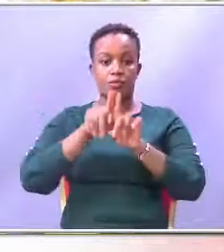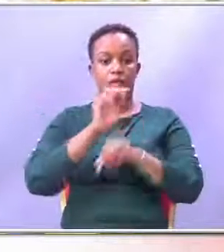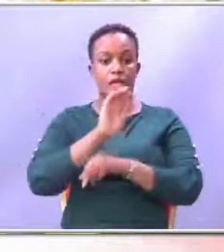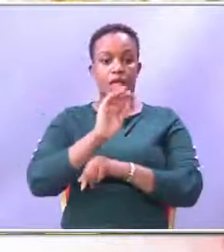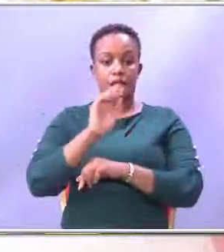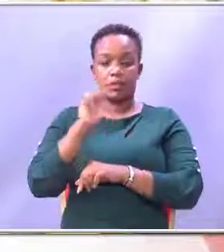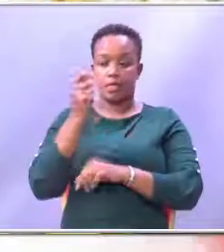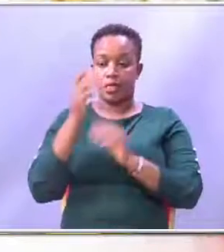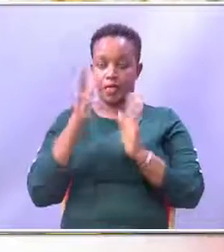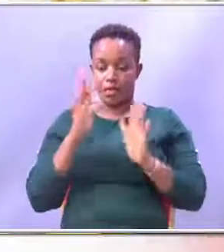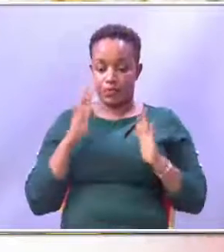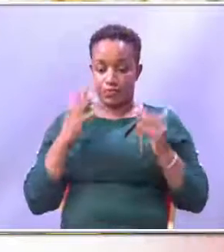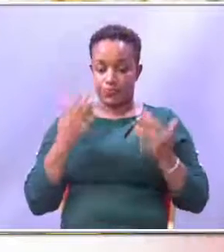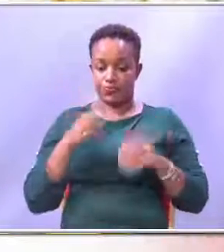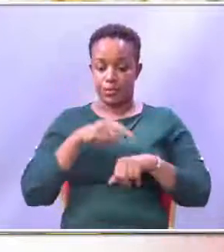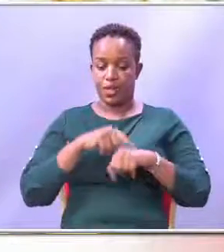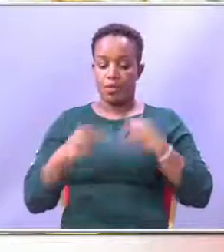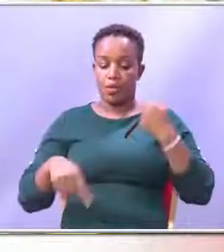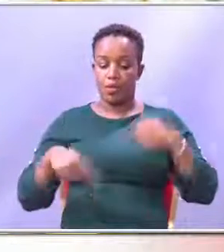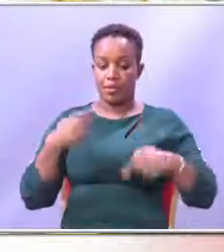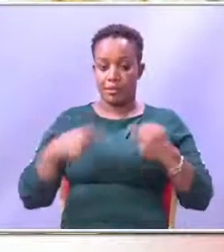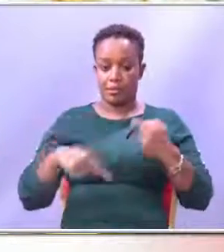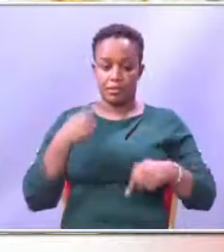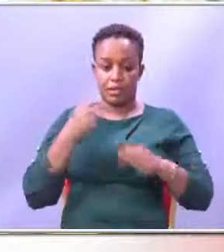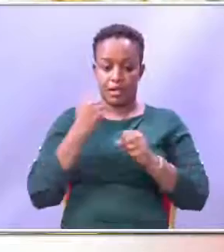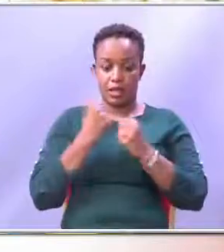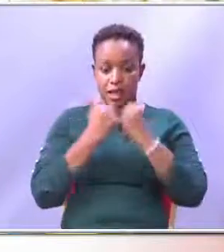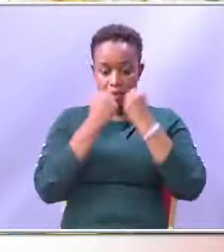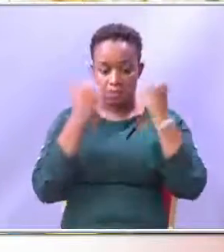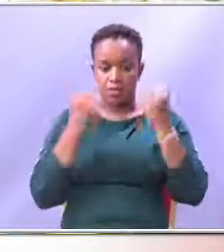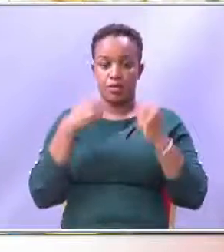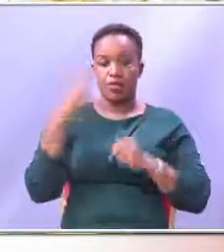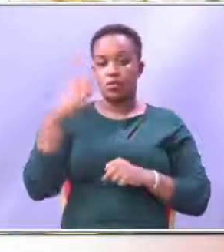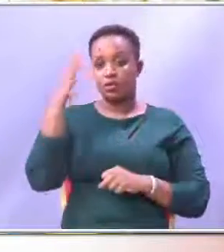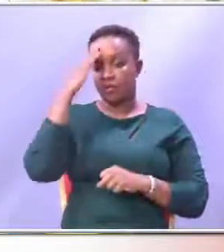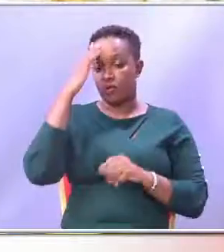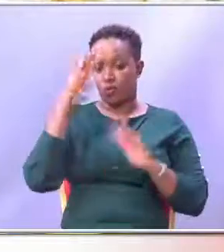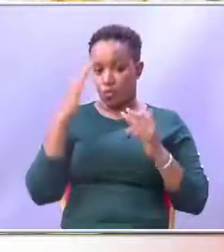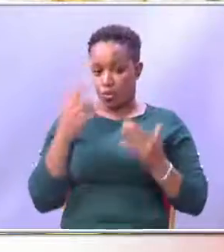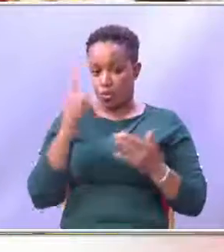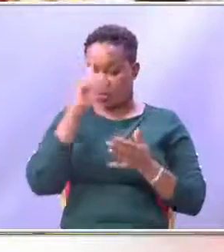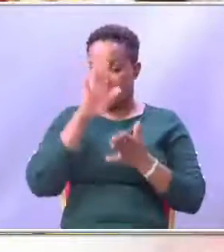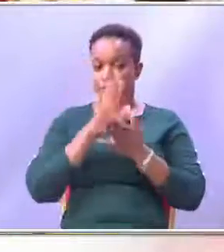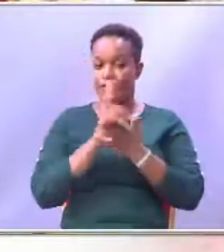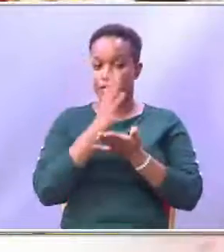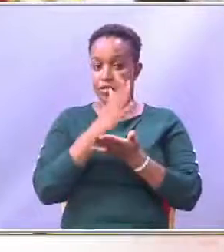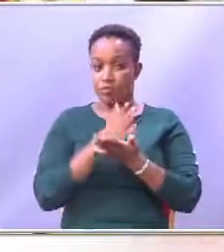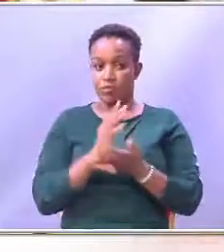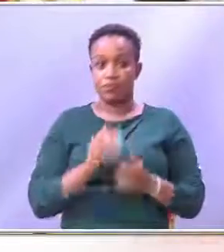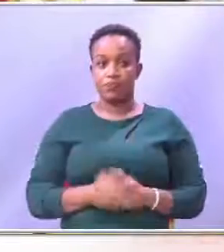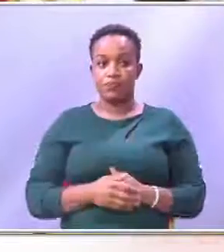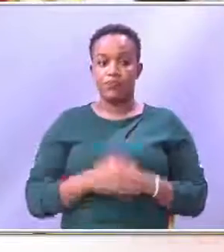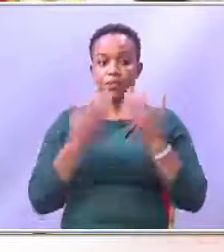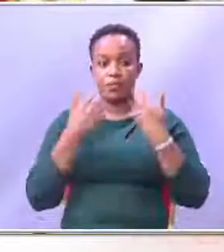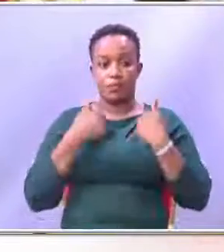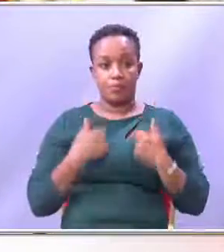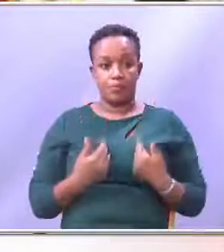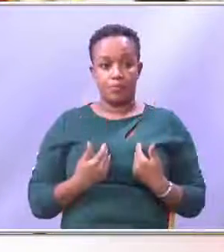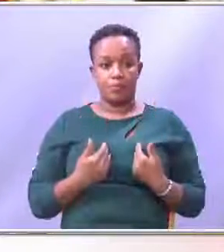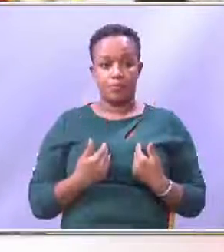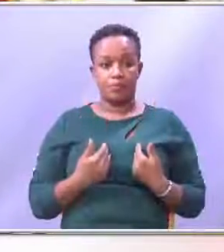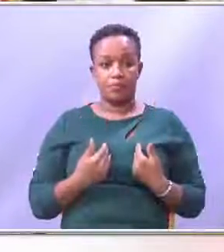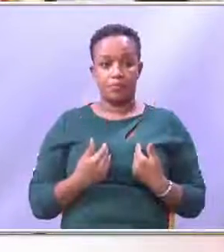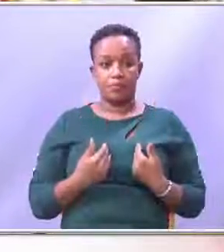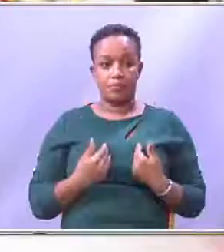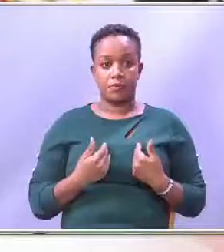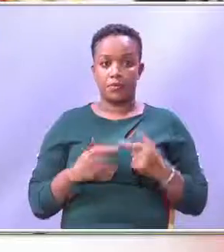wa Kenya kwamba wakati mashindano kama haya inafanyika wawe kijua waniamini kwamba ni ya ukweli. Mimi ndio nime win